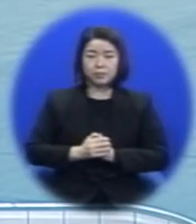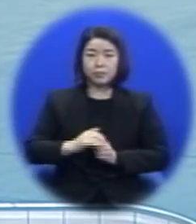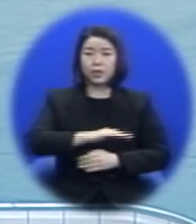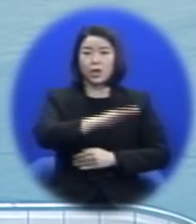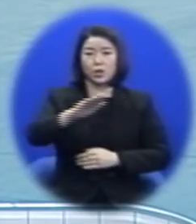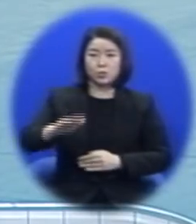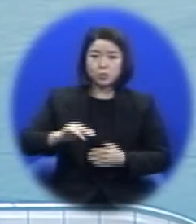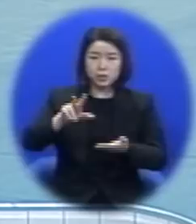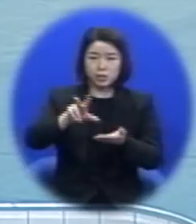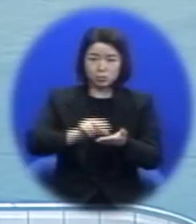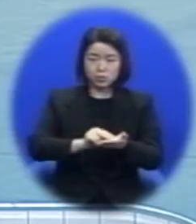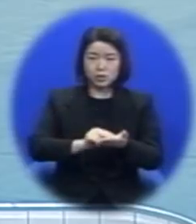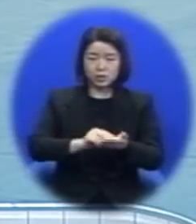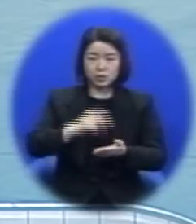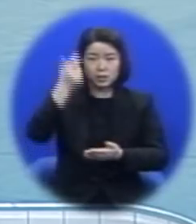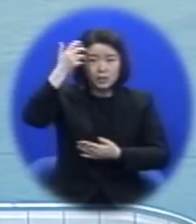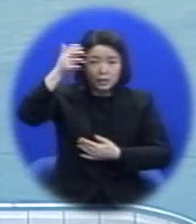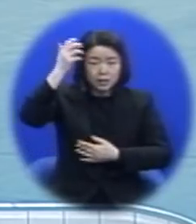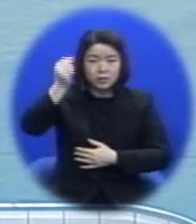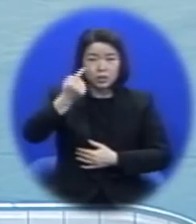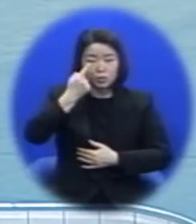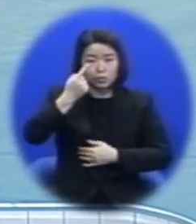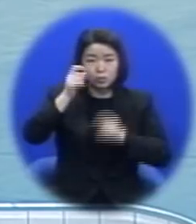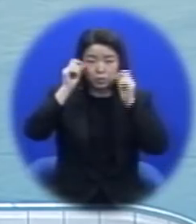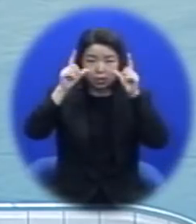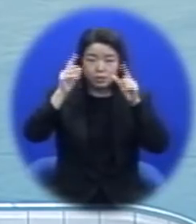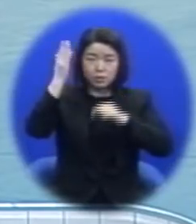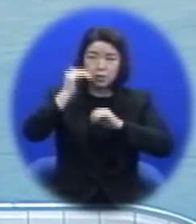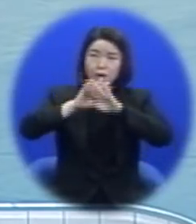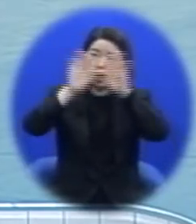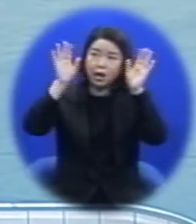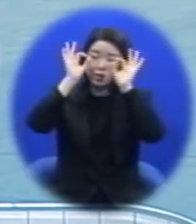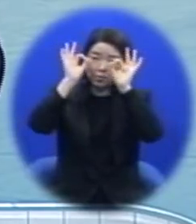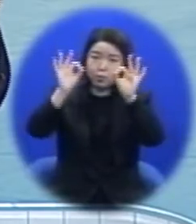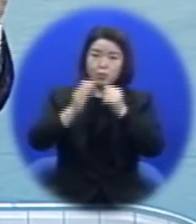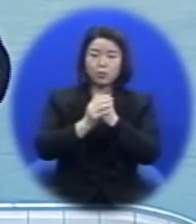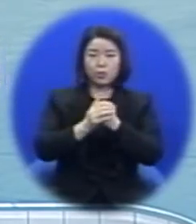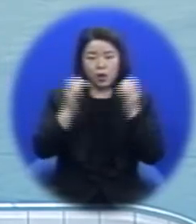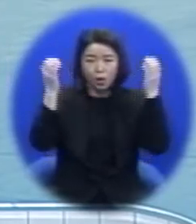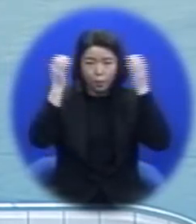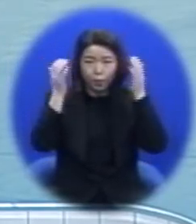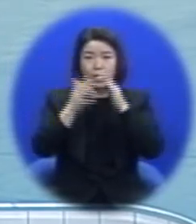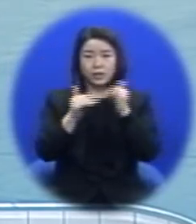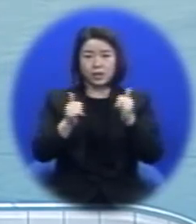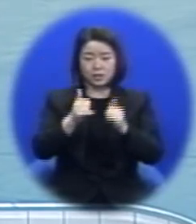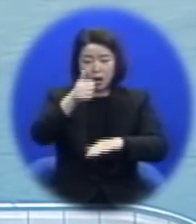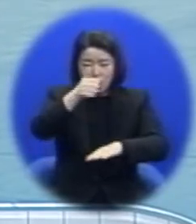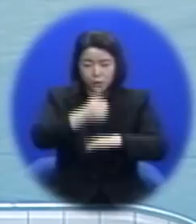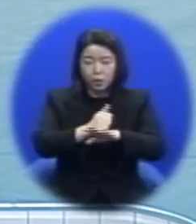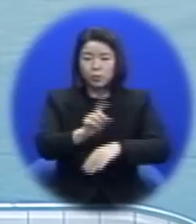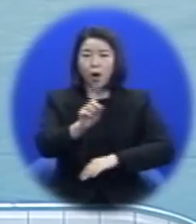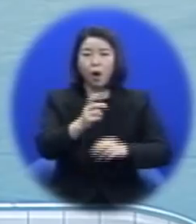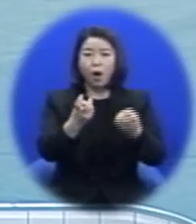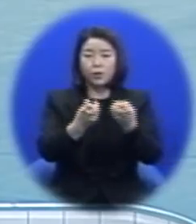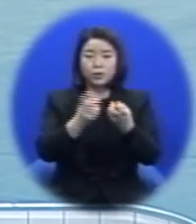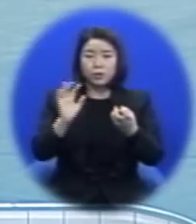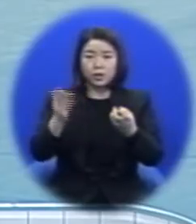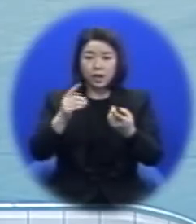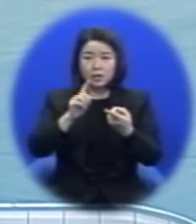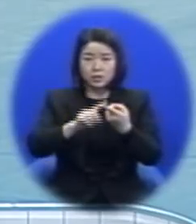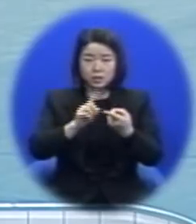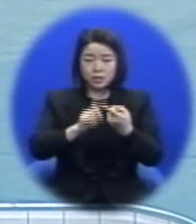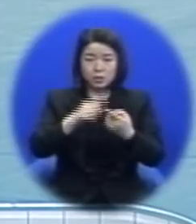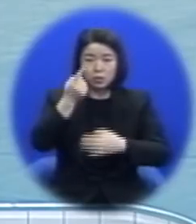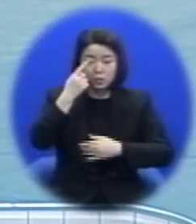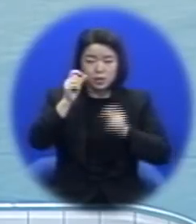우리의 문제는 영적인 눈이 뜨여서 하늘을 보고, 그리고 고난당하는 자가 결국은 어떻게 되는지를 보는 눈이